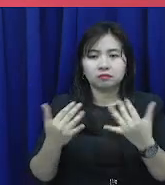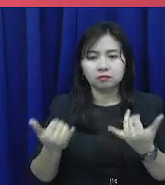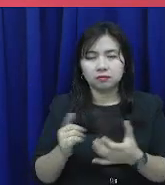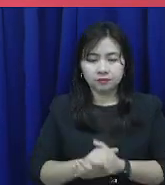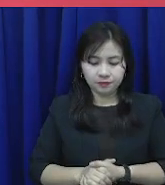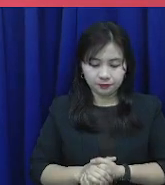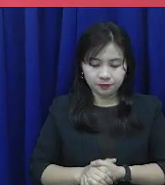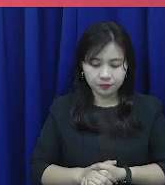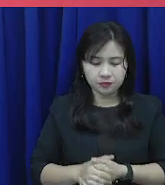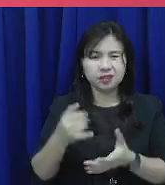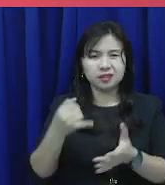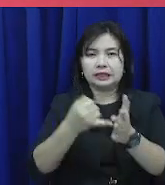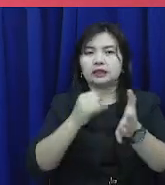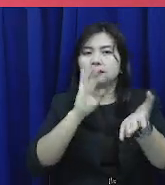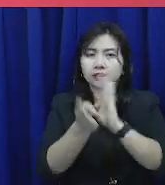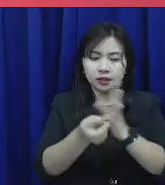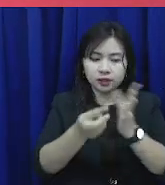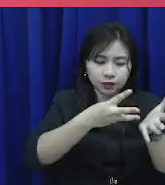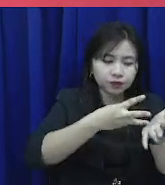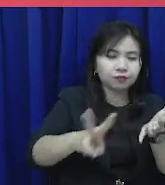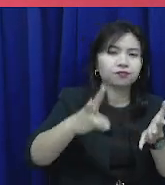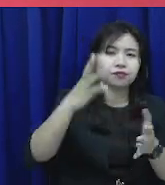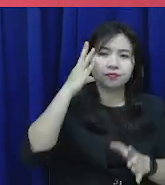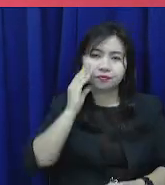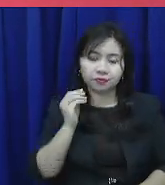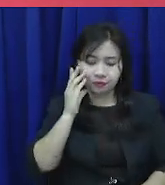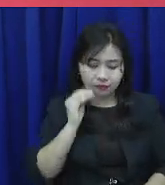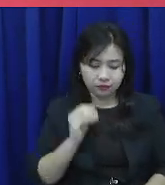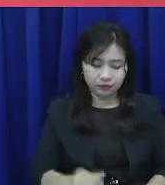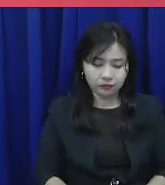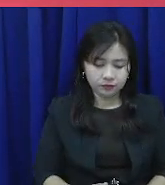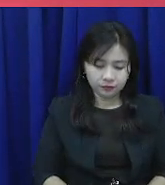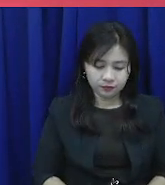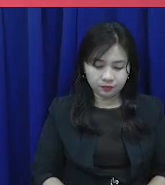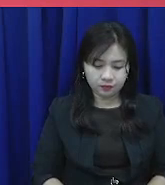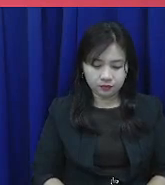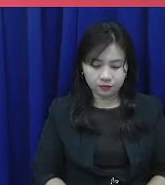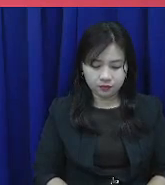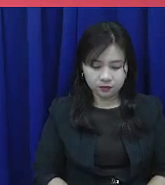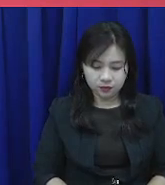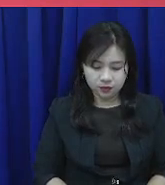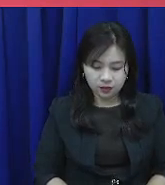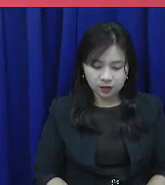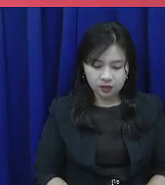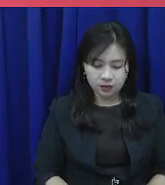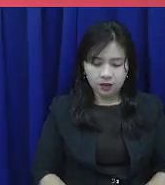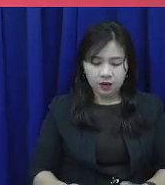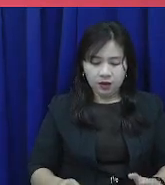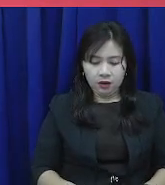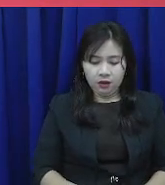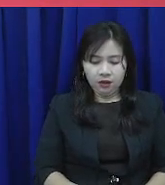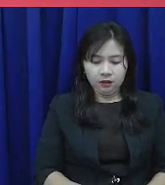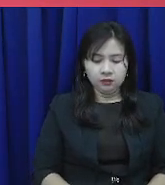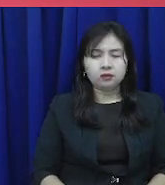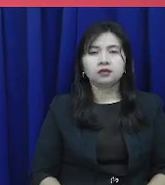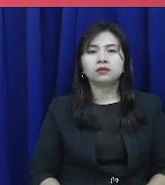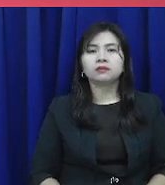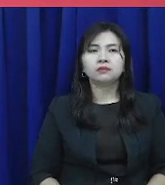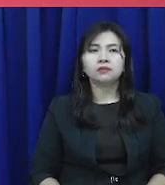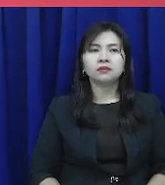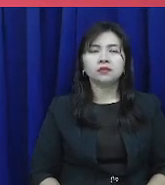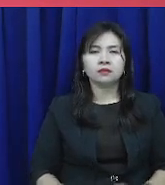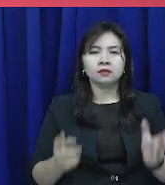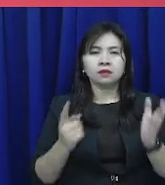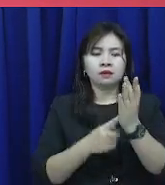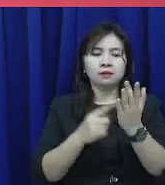nga eh wasted yung experience natin napakaganda Sabi ko nga po sa inyo this Actually This this